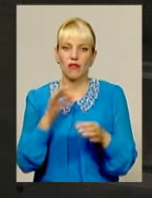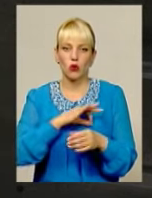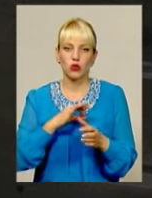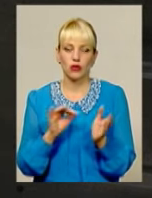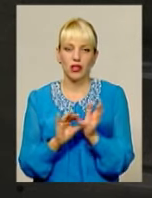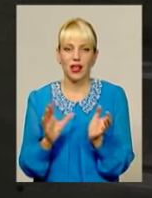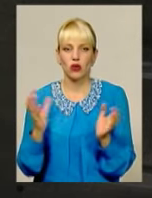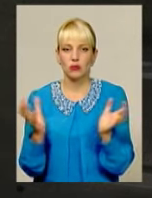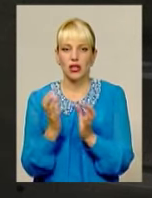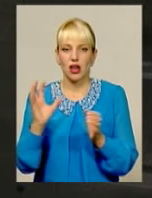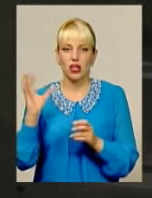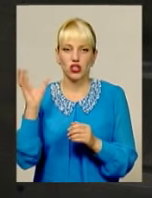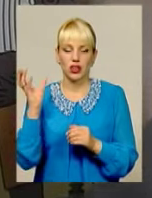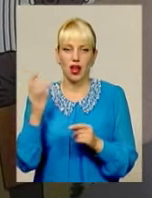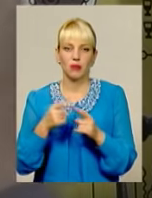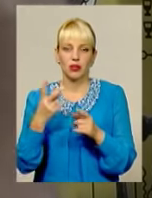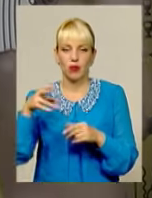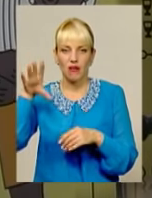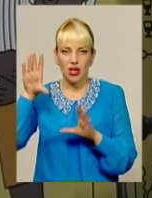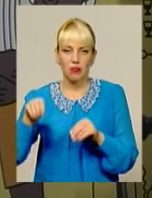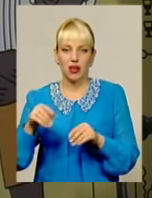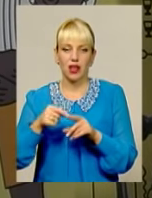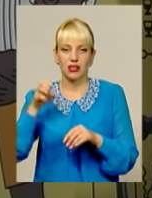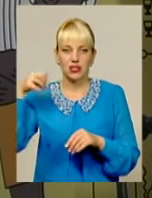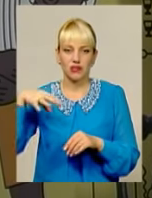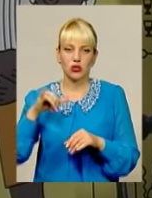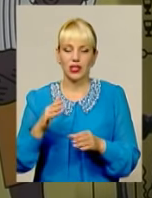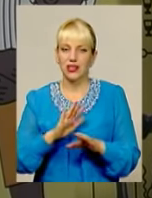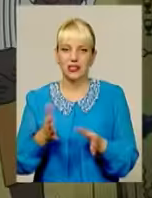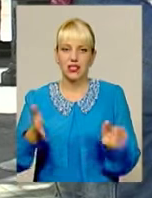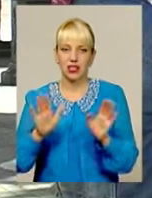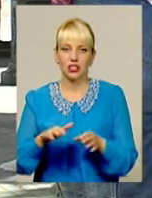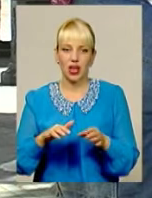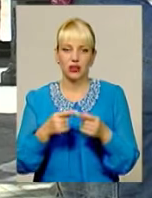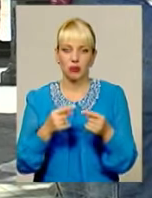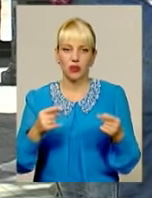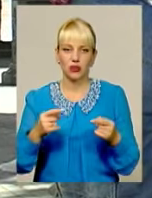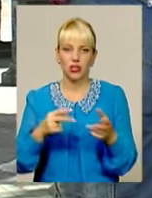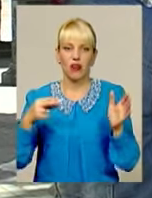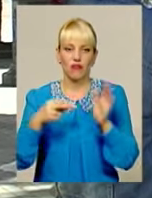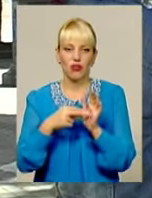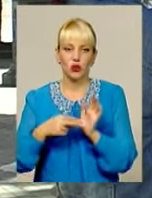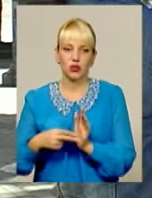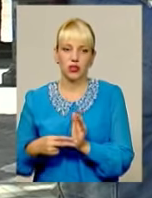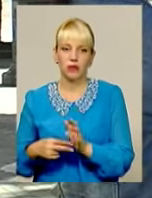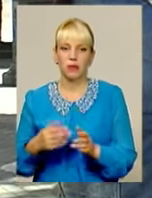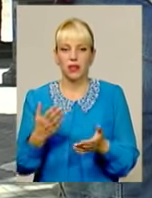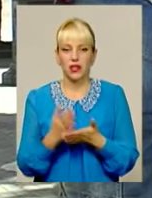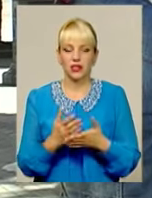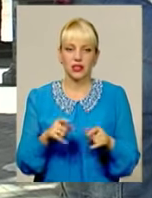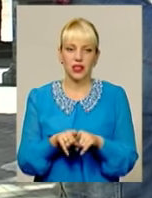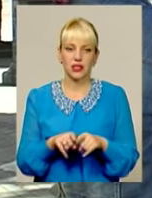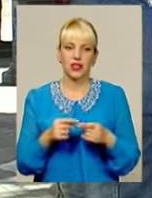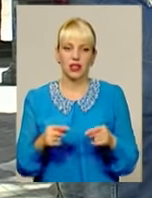лампи, завжди вимикати за собою світло та не лишати прилади увімкнутими в розетку. Є певні логічні речі, коли ми ставимо